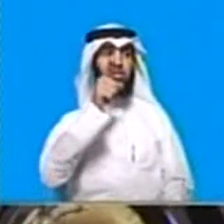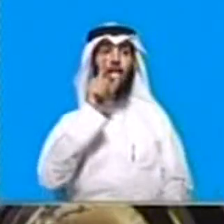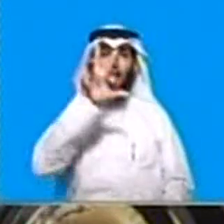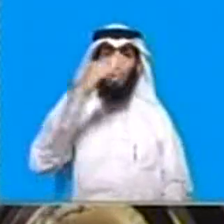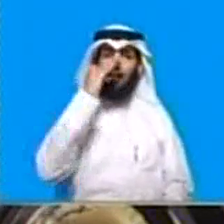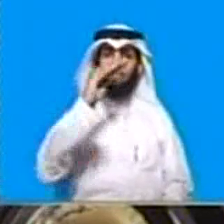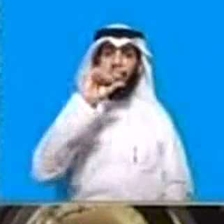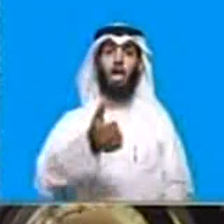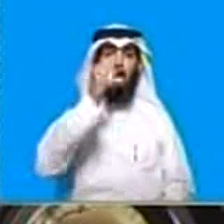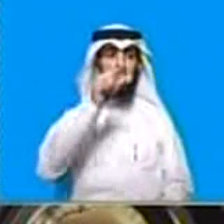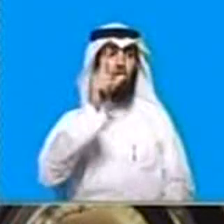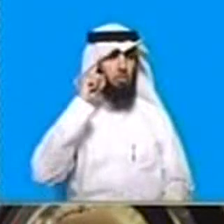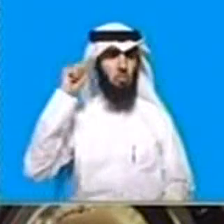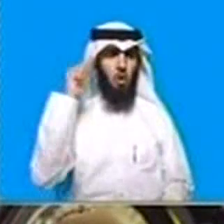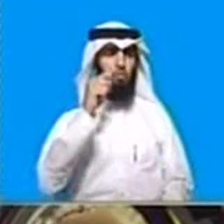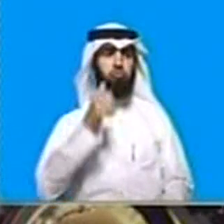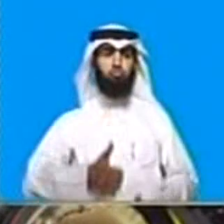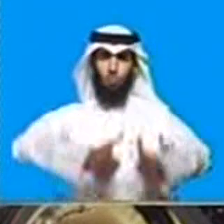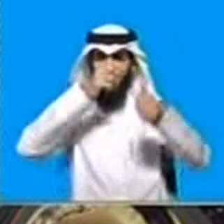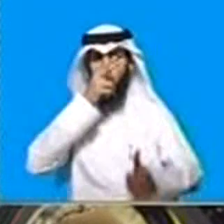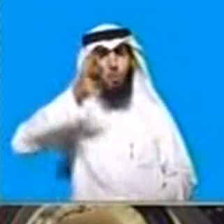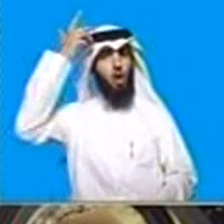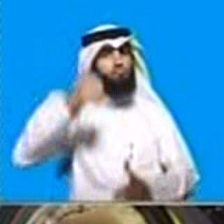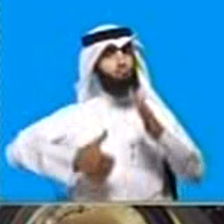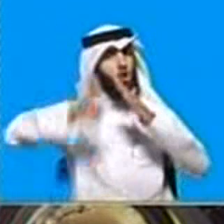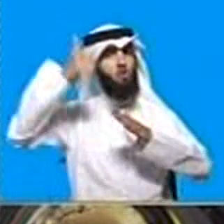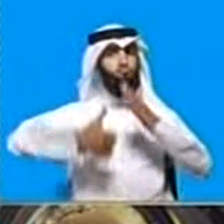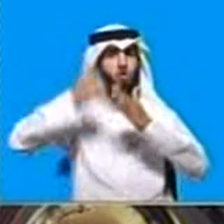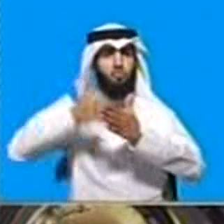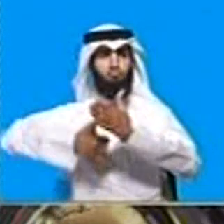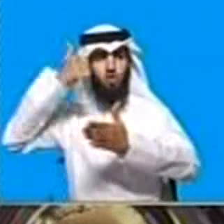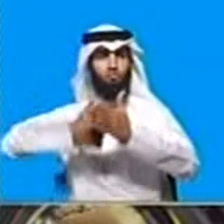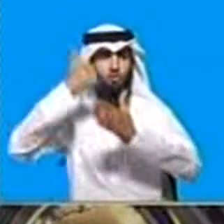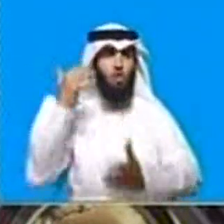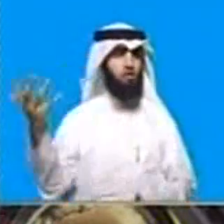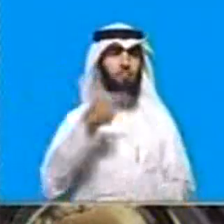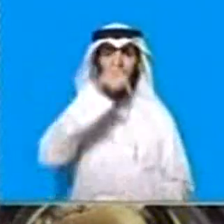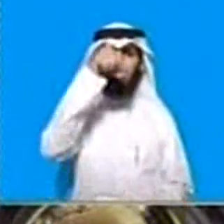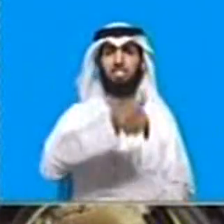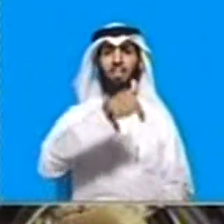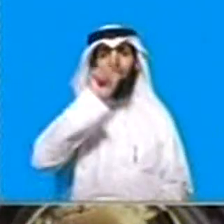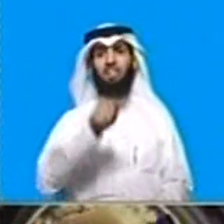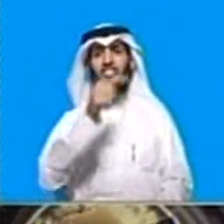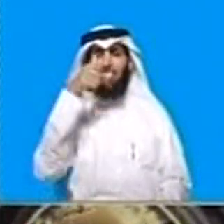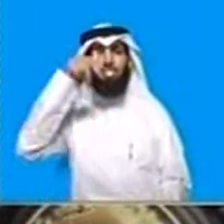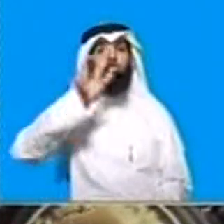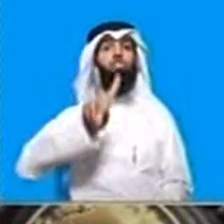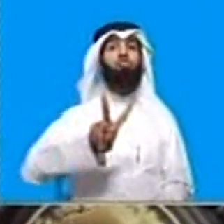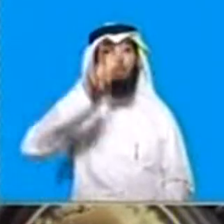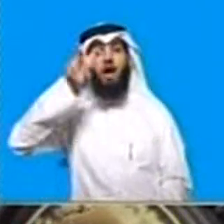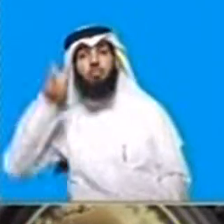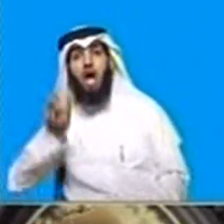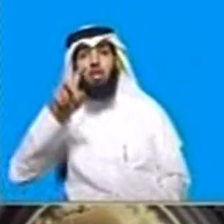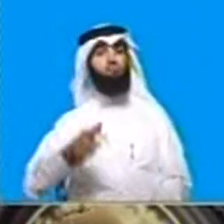متر عدو في بطولة سوبر كراك في بلجيكا، محققا زمنا قدره 6.92، علما بأن الحداد هو صاحب